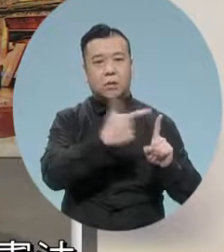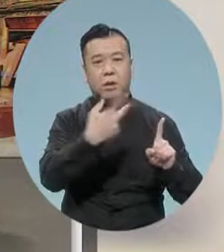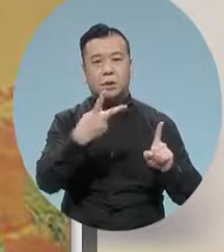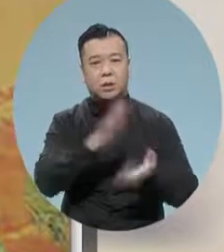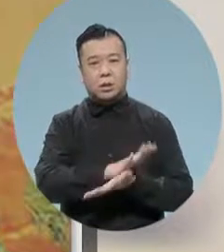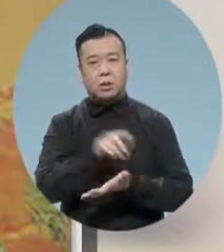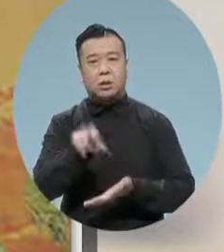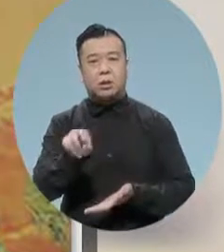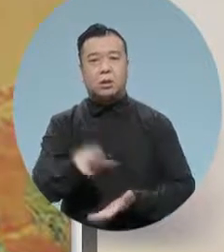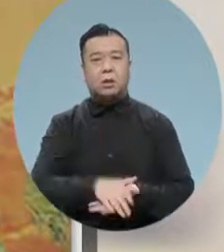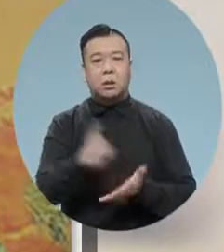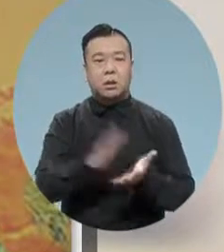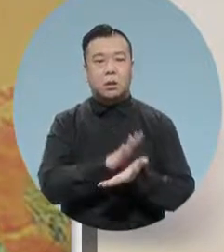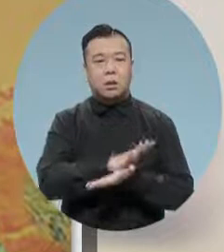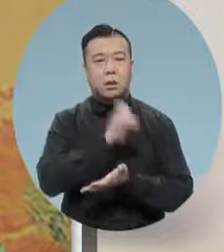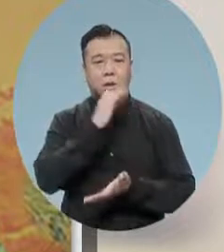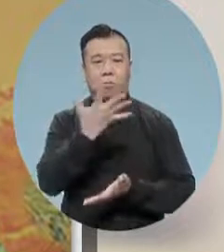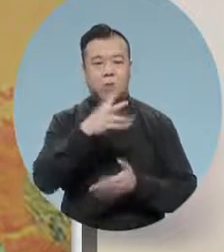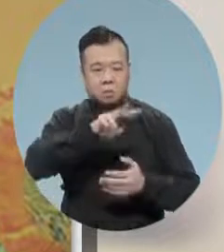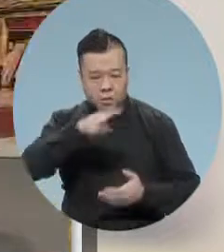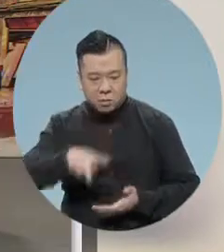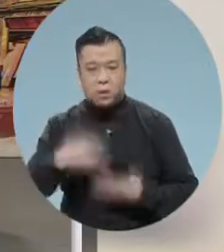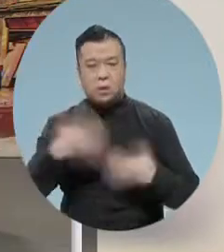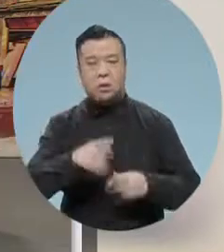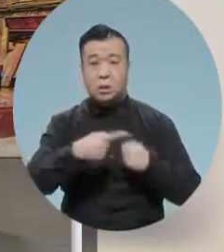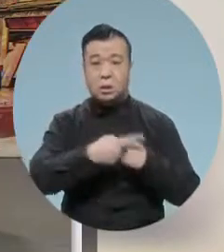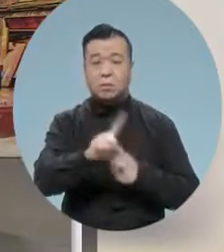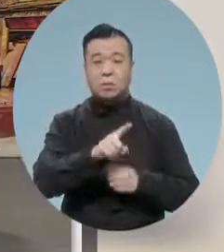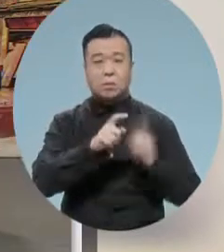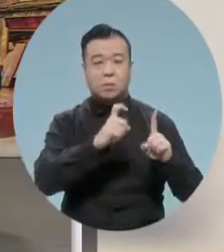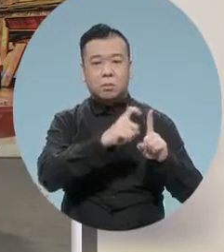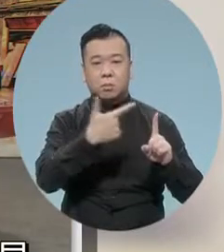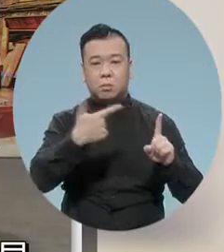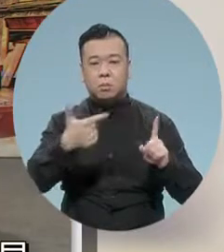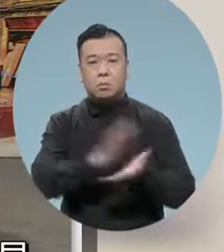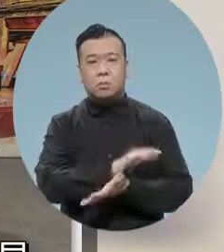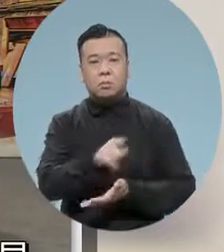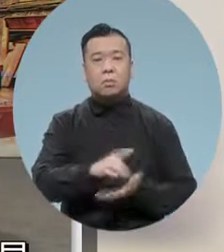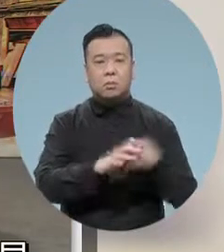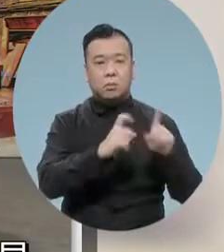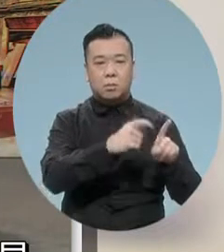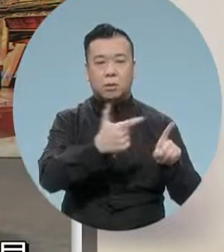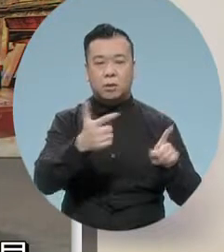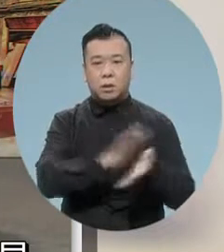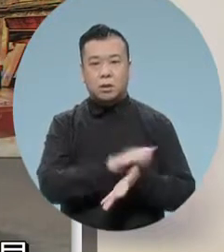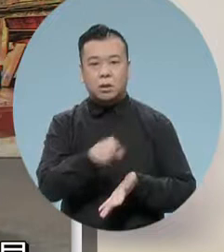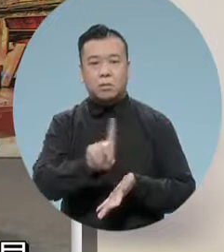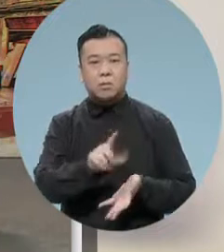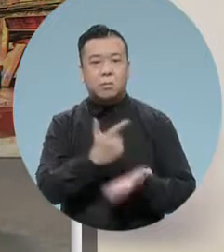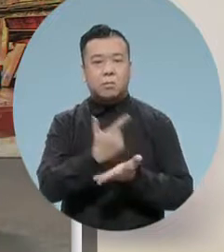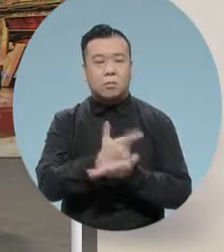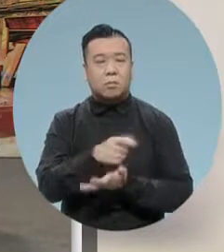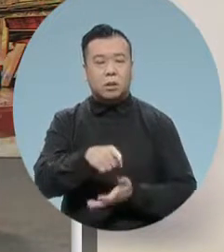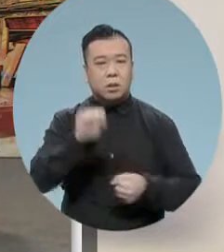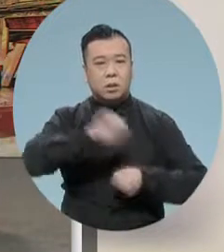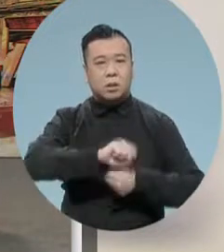憲法，之後就經歷了5次的修憲。第一次的修憲是1988年，1988年的其中一個重要要點就是